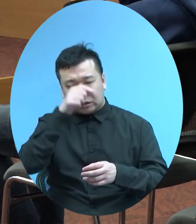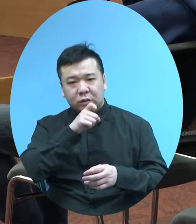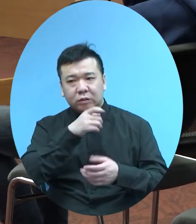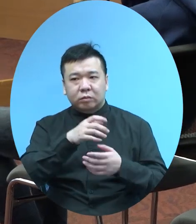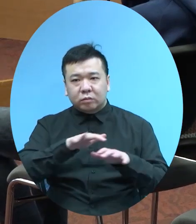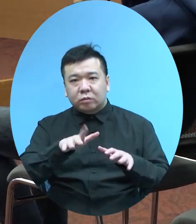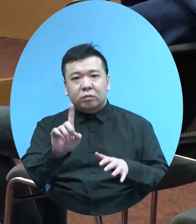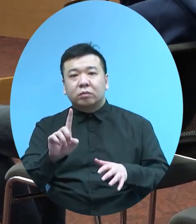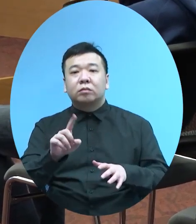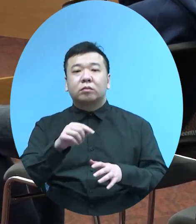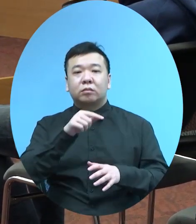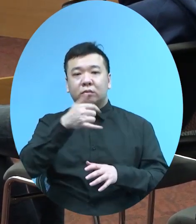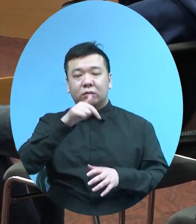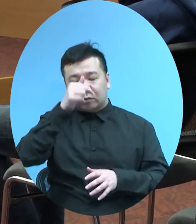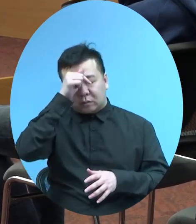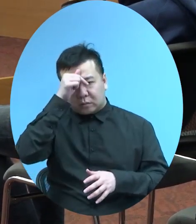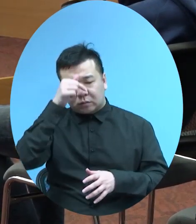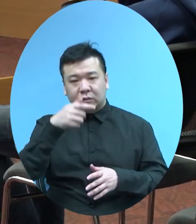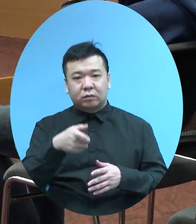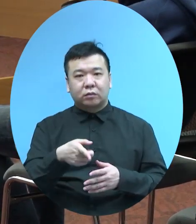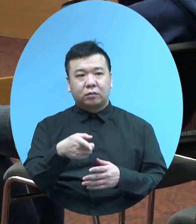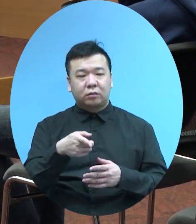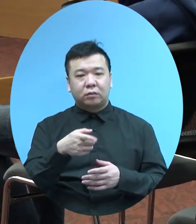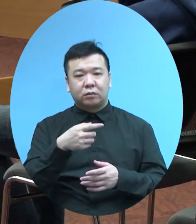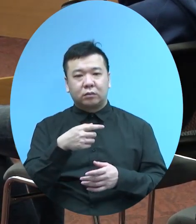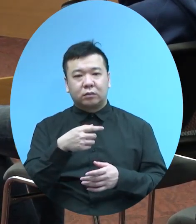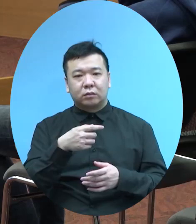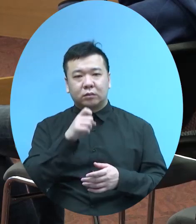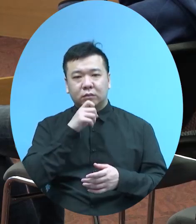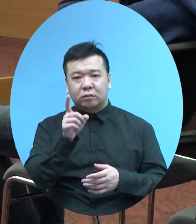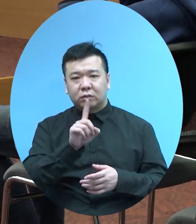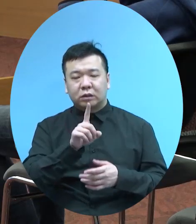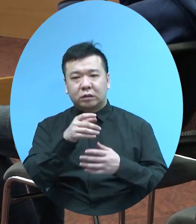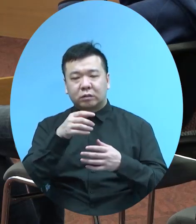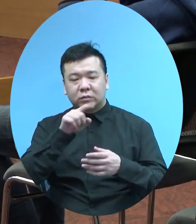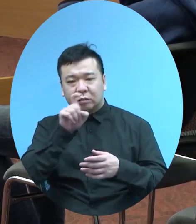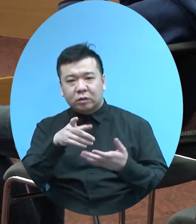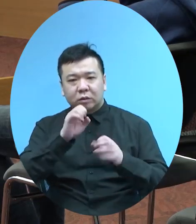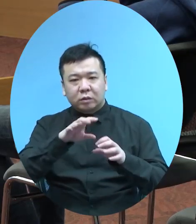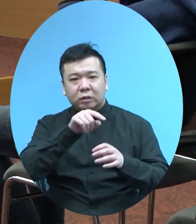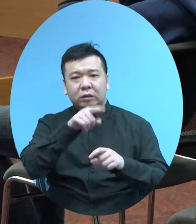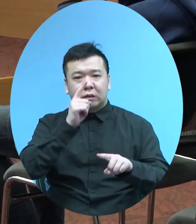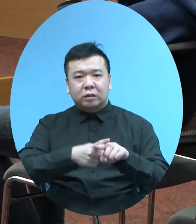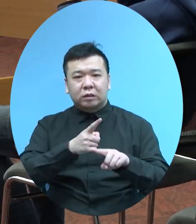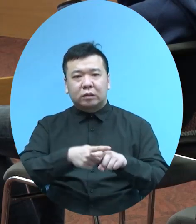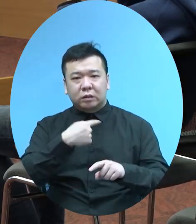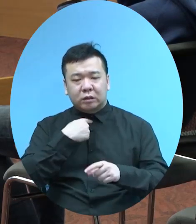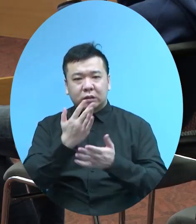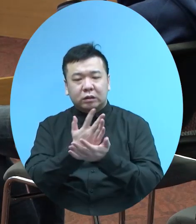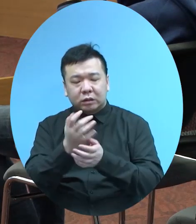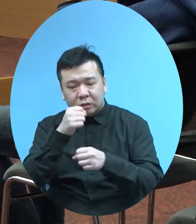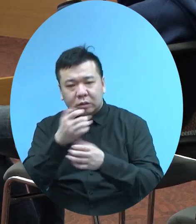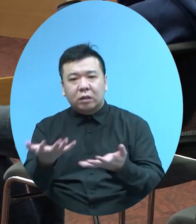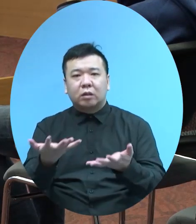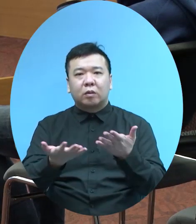啊咁樣？同埋點解睇醫生嘅時候即係都未有咩原因，所以未知道佢係要做 test 啊，或者